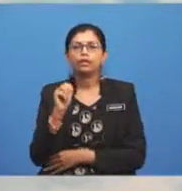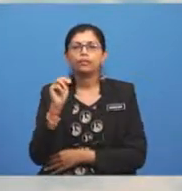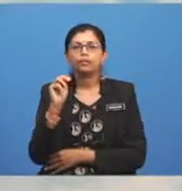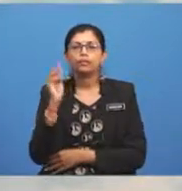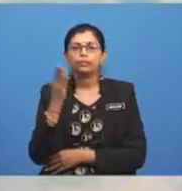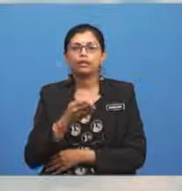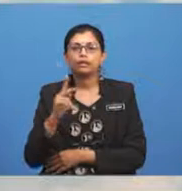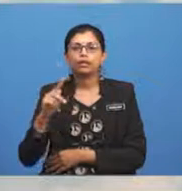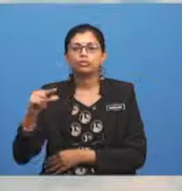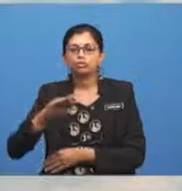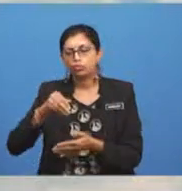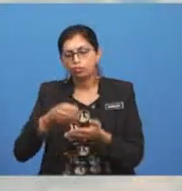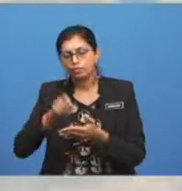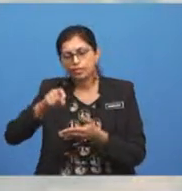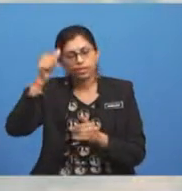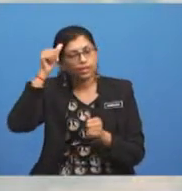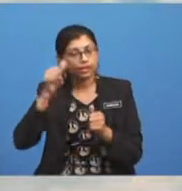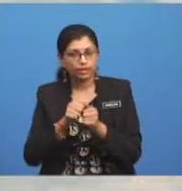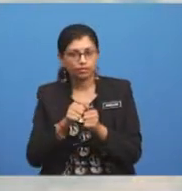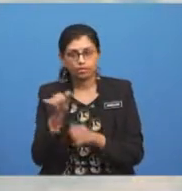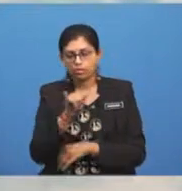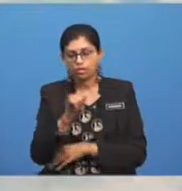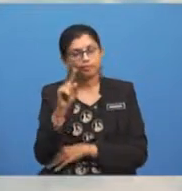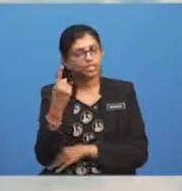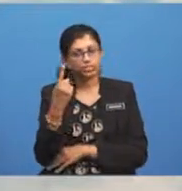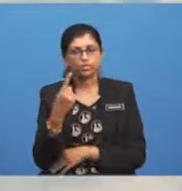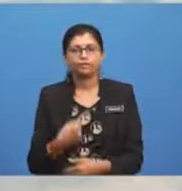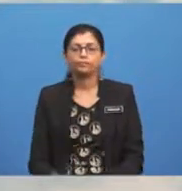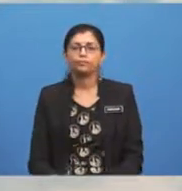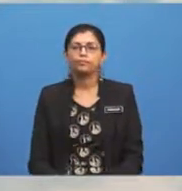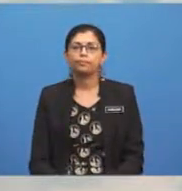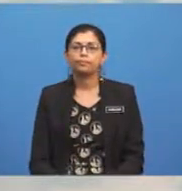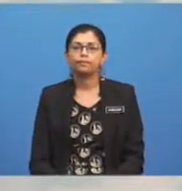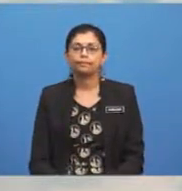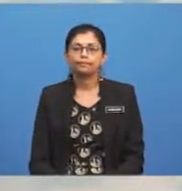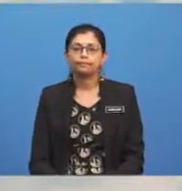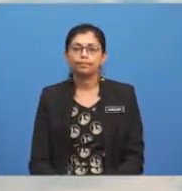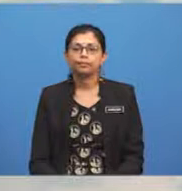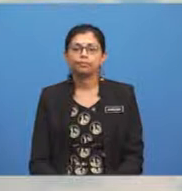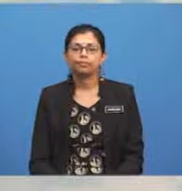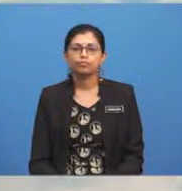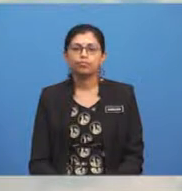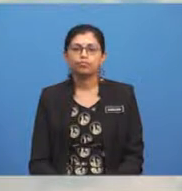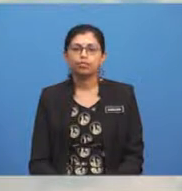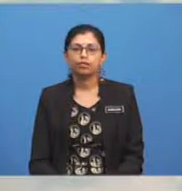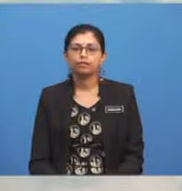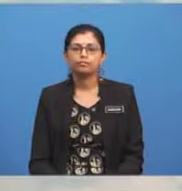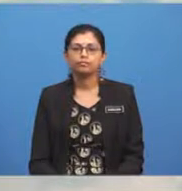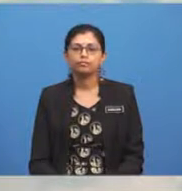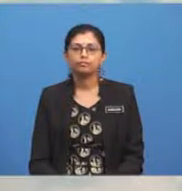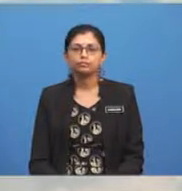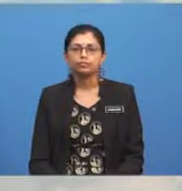6.67 darab 10 kuasa negatif 11 Newton meter persegi per kilogram kuasa